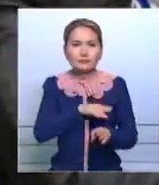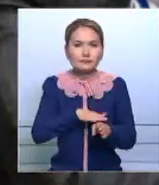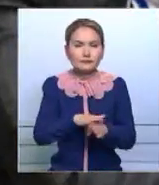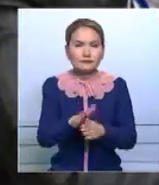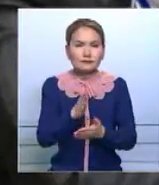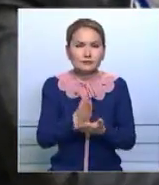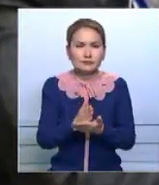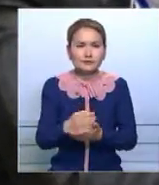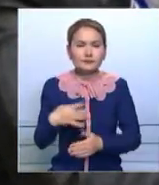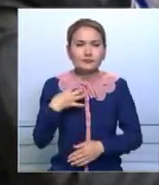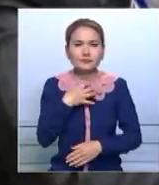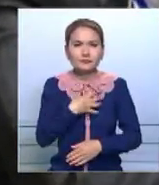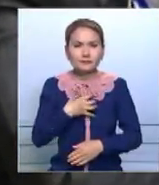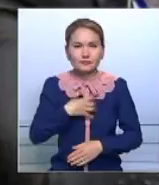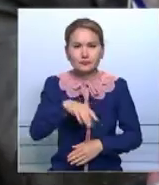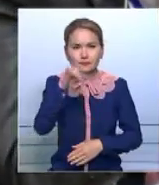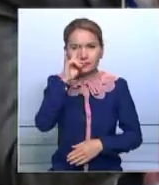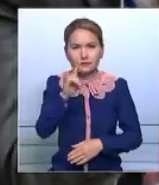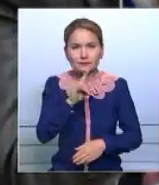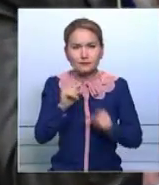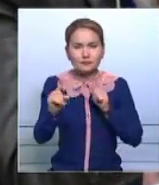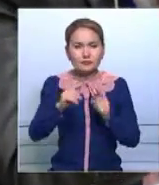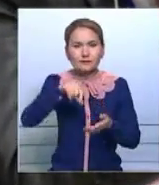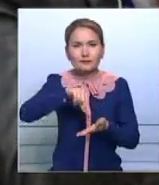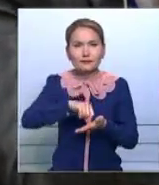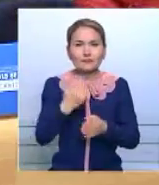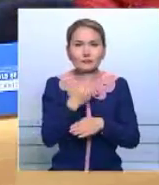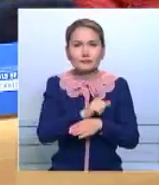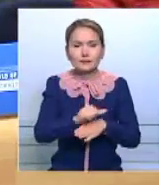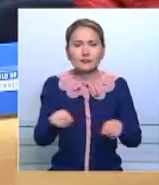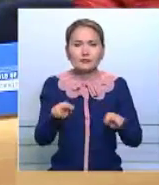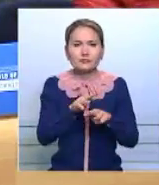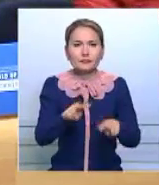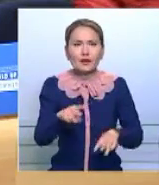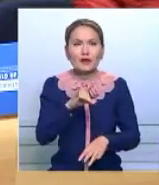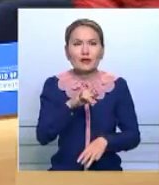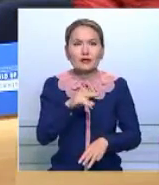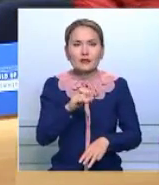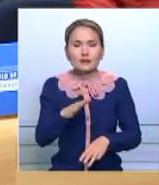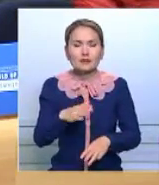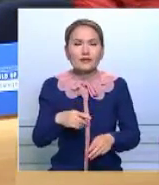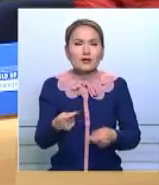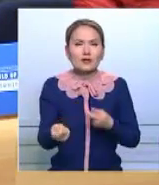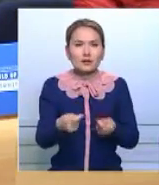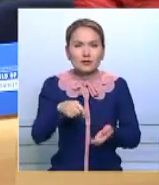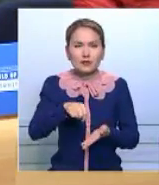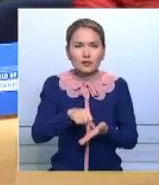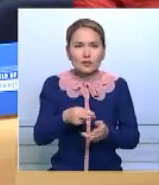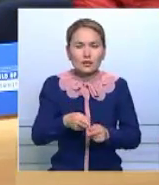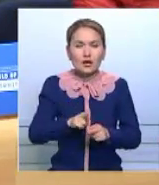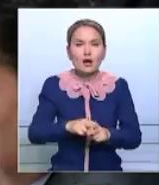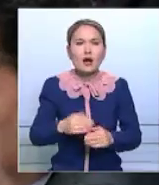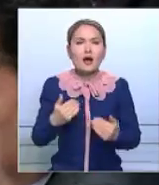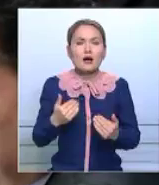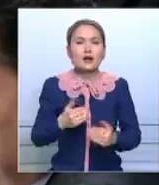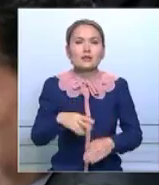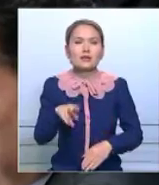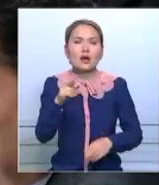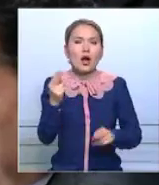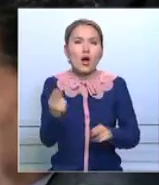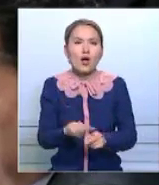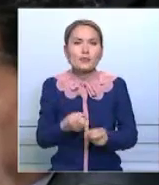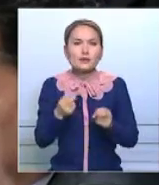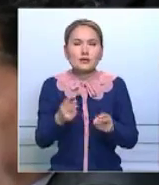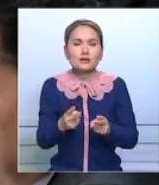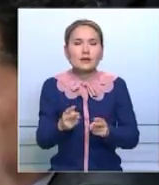аударылды. Маңызды жиынға қазақстандық делегацияны сыртқы істер министрі Ерлан Ыдырысов бастап барды. Ол өз кезегінде қауіпсіздікті